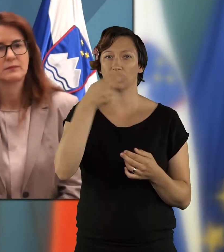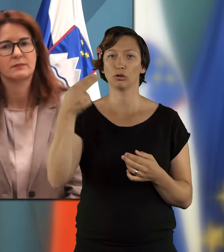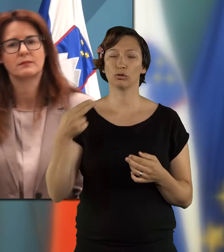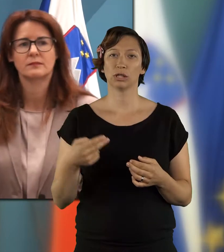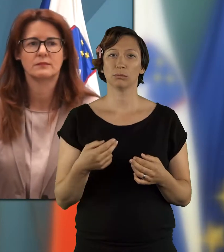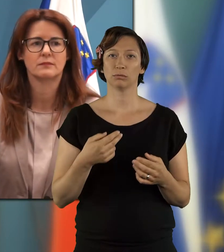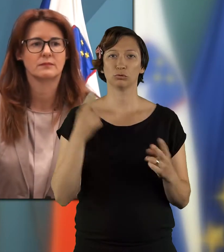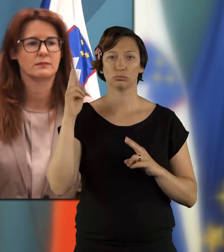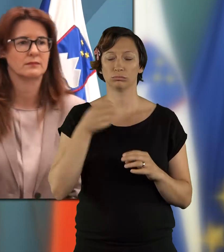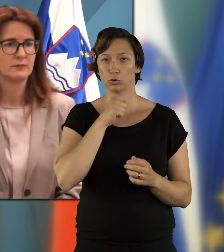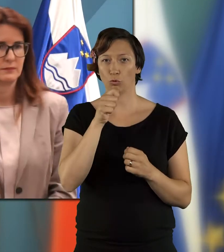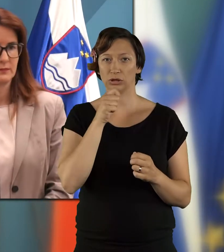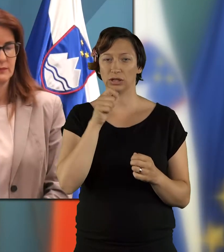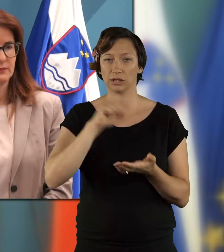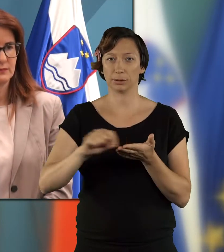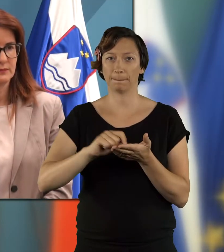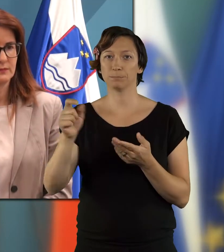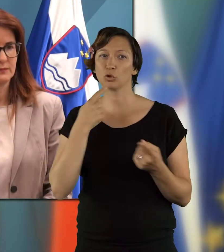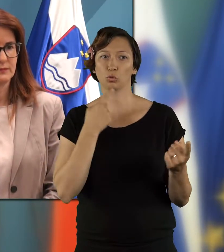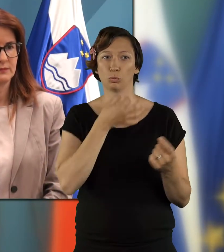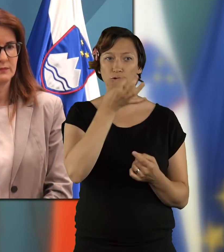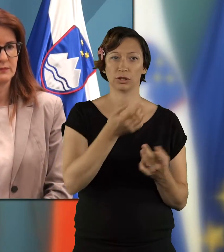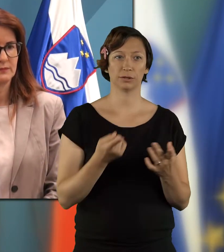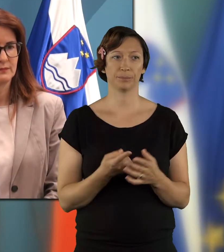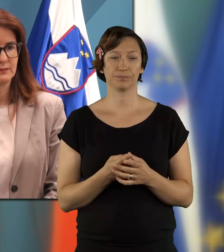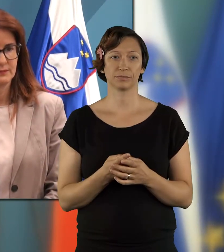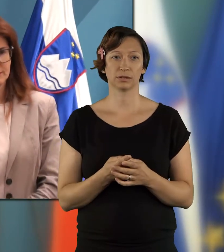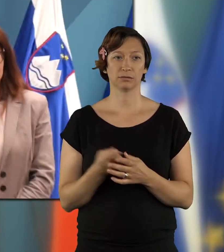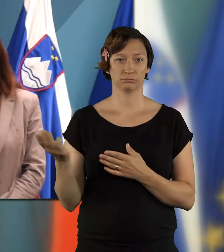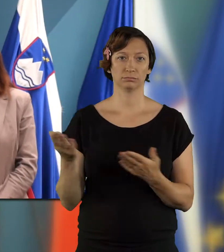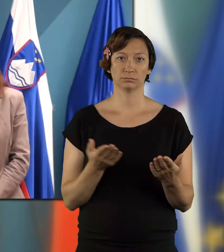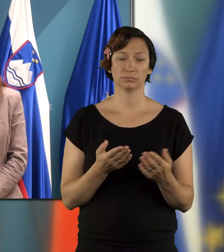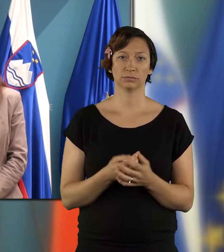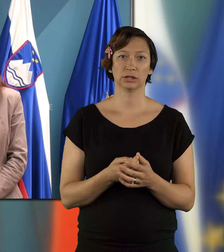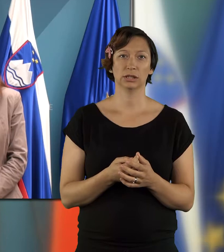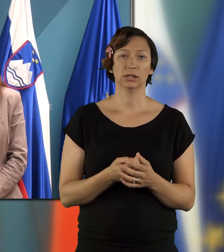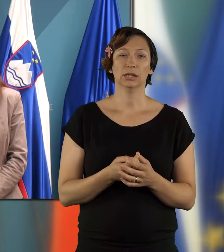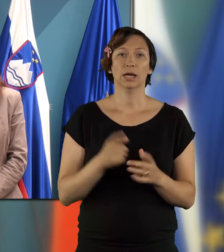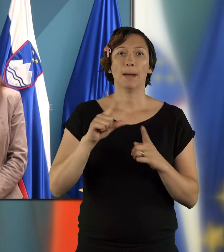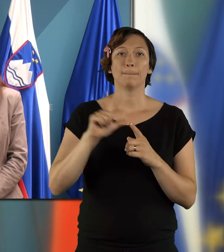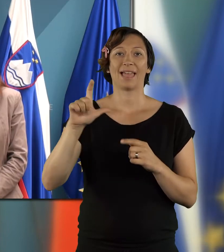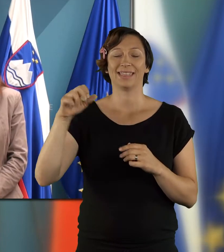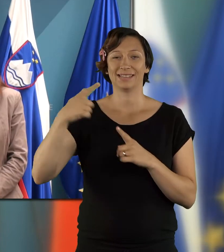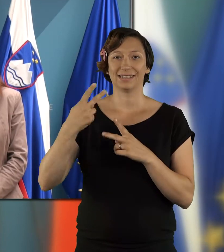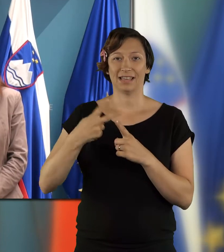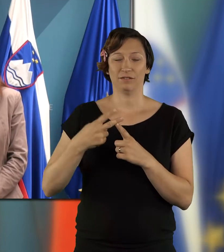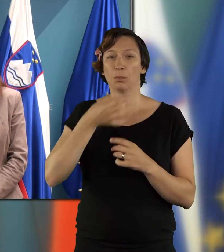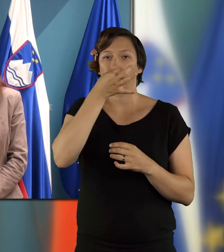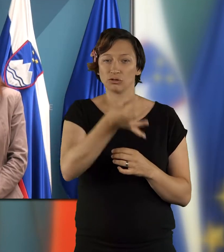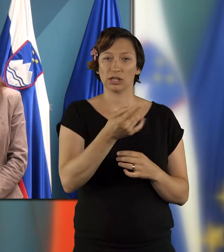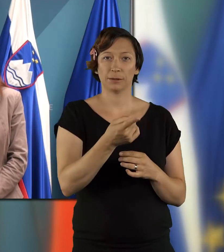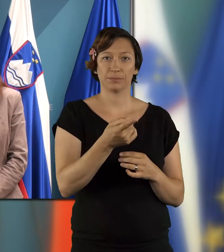za obe ministrici oziroma za eno ali drugo. Izvolite. Hvala, Majca Planet. Govorimo